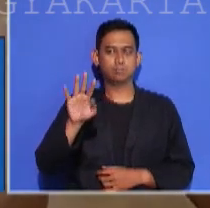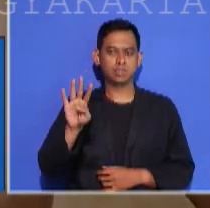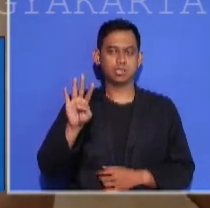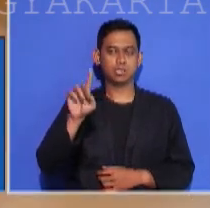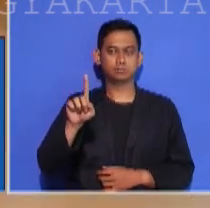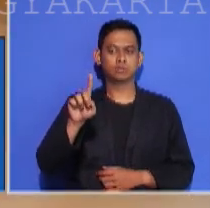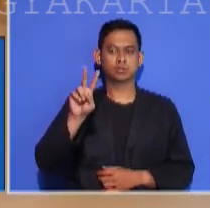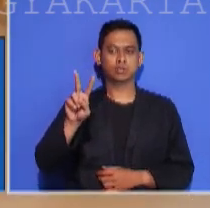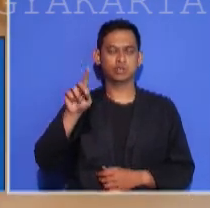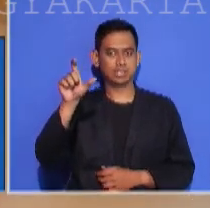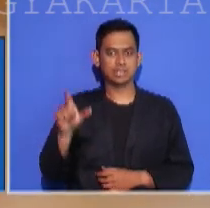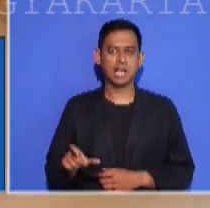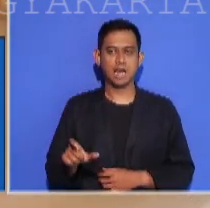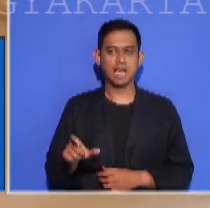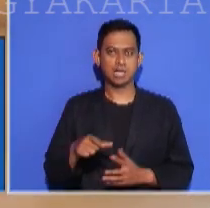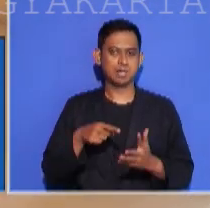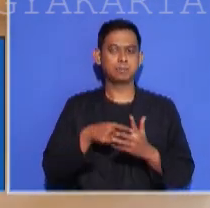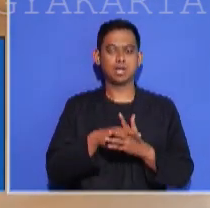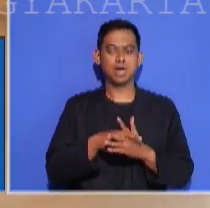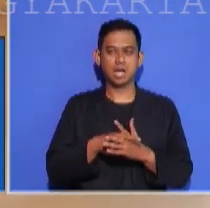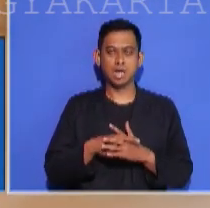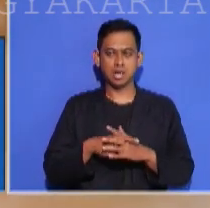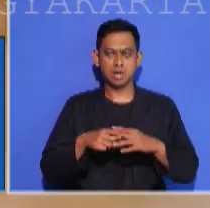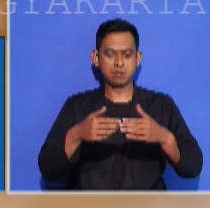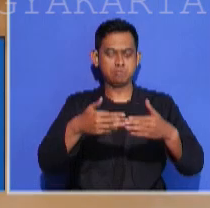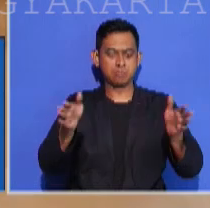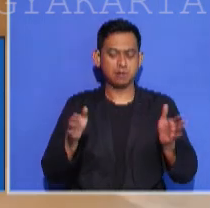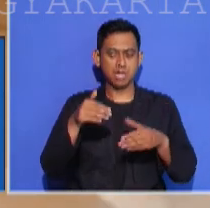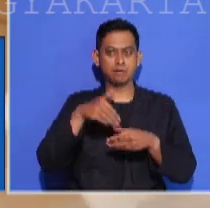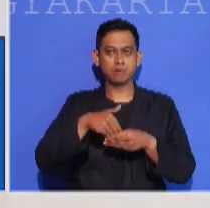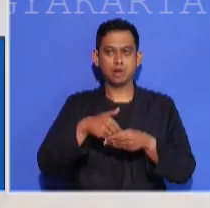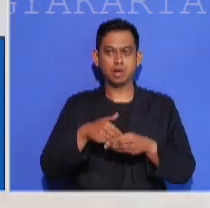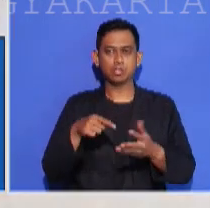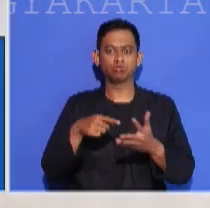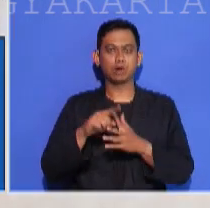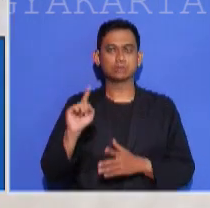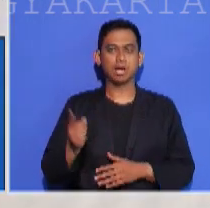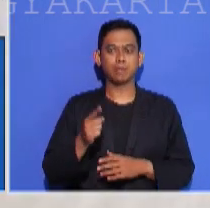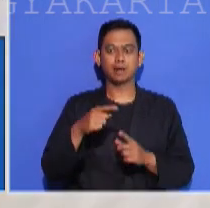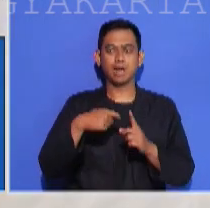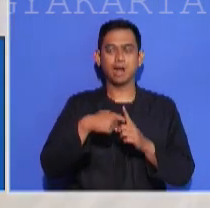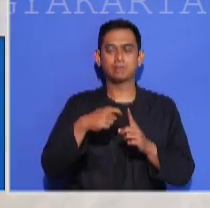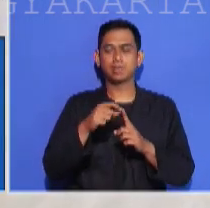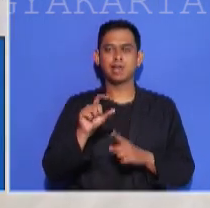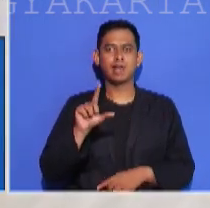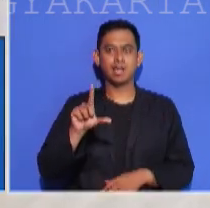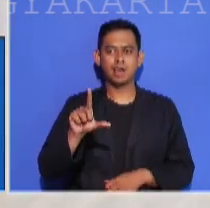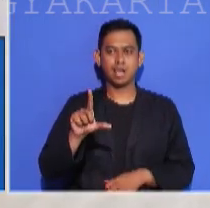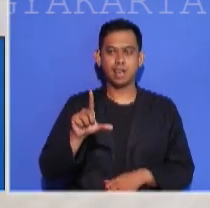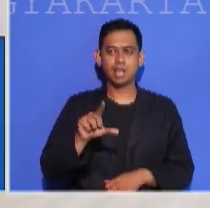319.341 orang sudah melakukan pencetakan dari total target pemilih yang wajib memiliki KTPL sebanyak